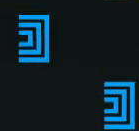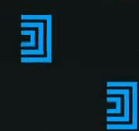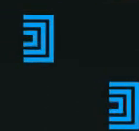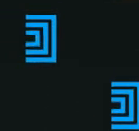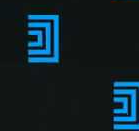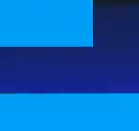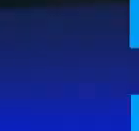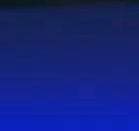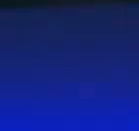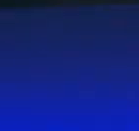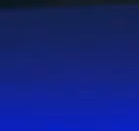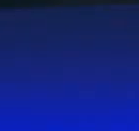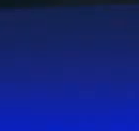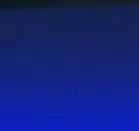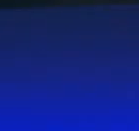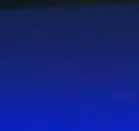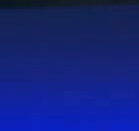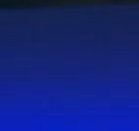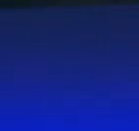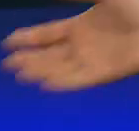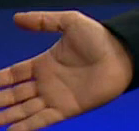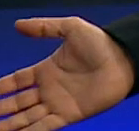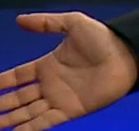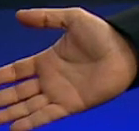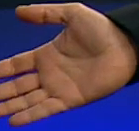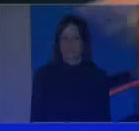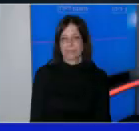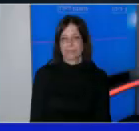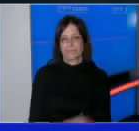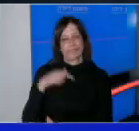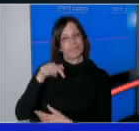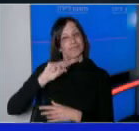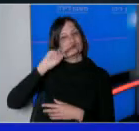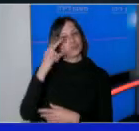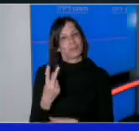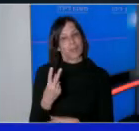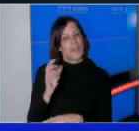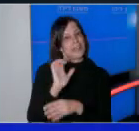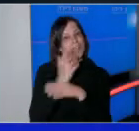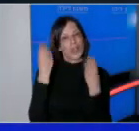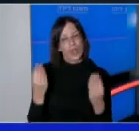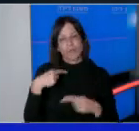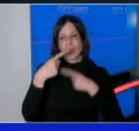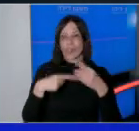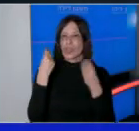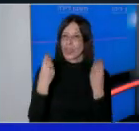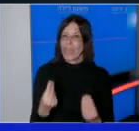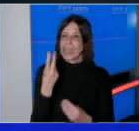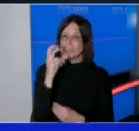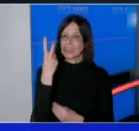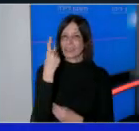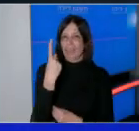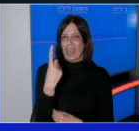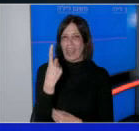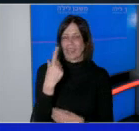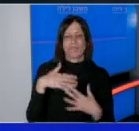הנה אנחנו עוד הפעם. מזל טוב, שנה טובה, 2021.